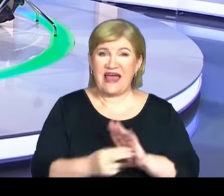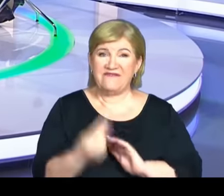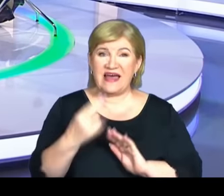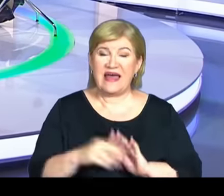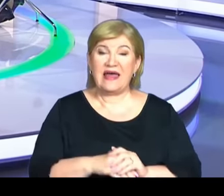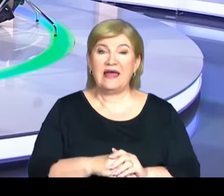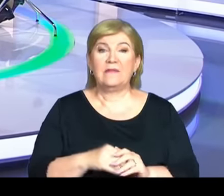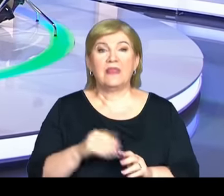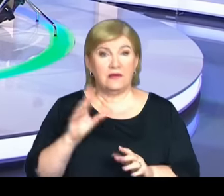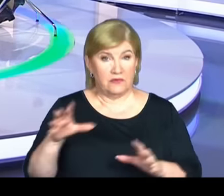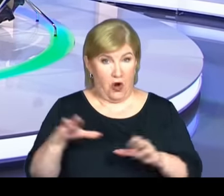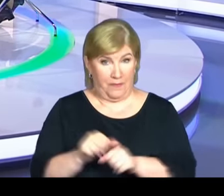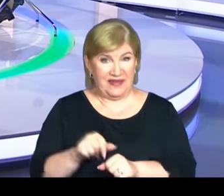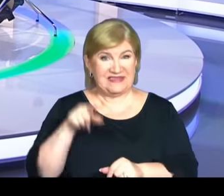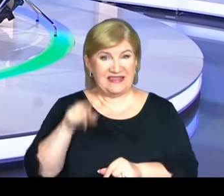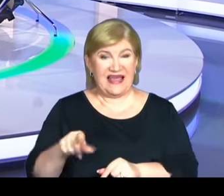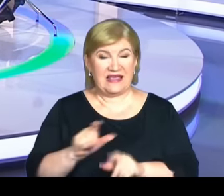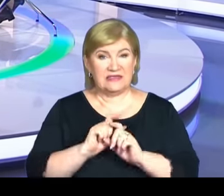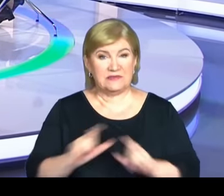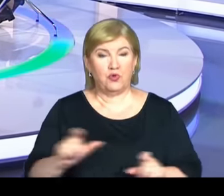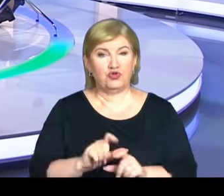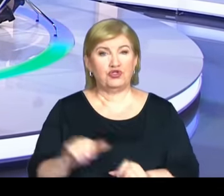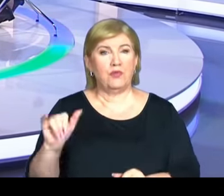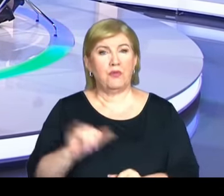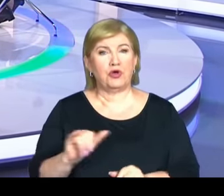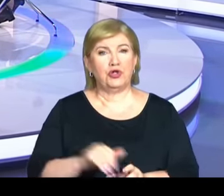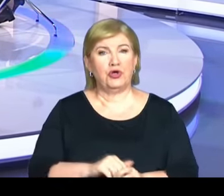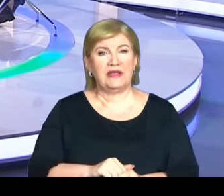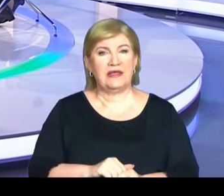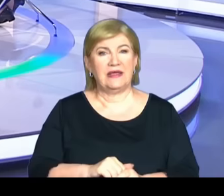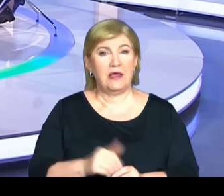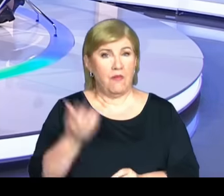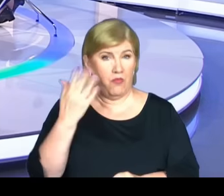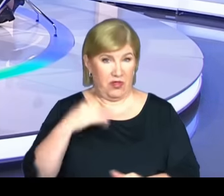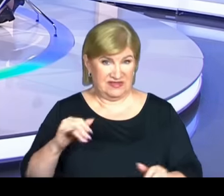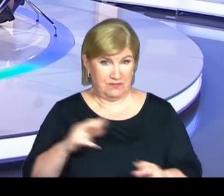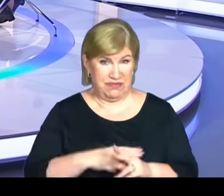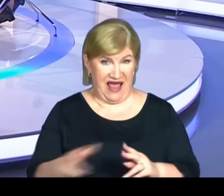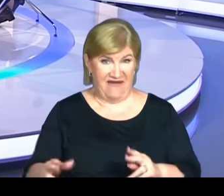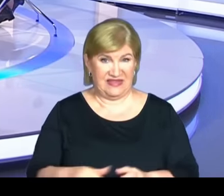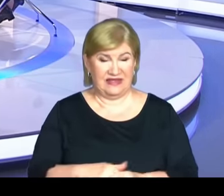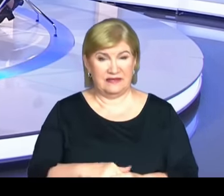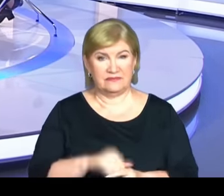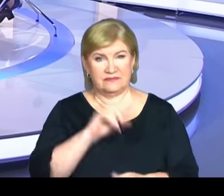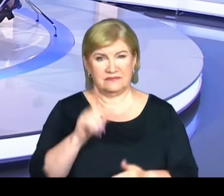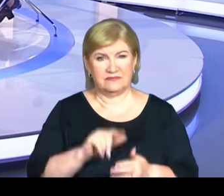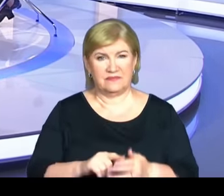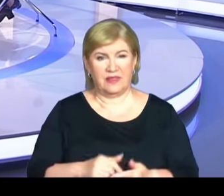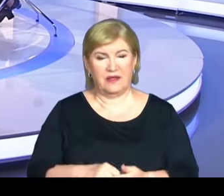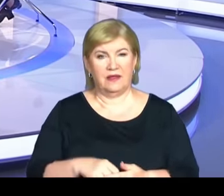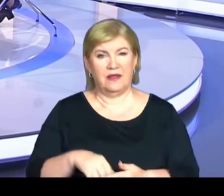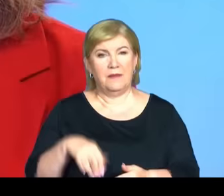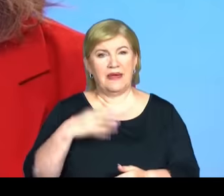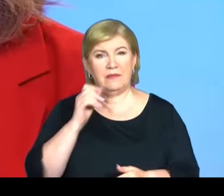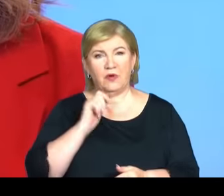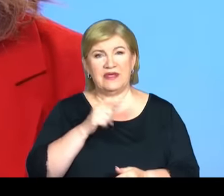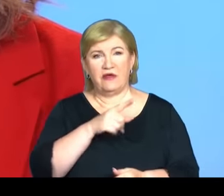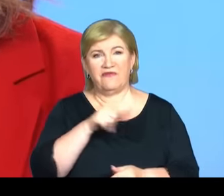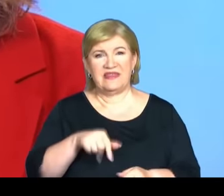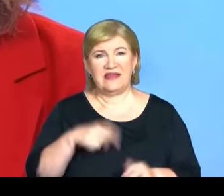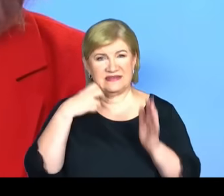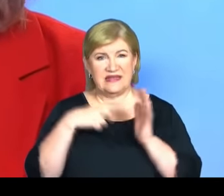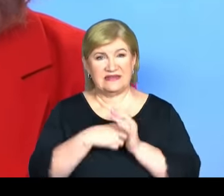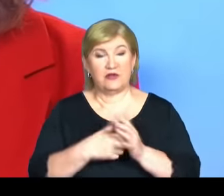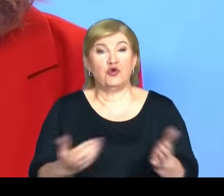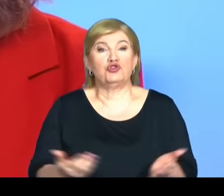naozaj spôsobom takým, ktorý teda bol správny. Pán moderátor, vy tu teraz naznačujete